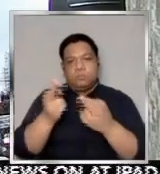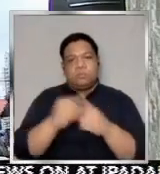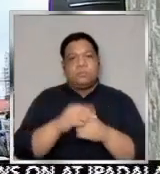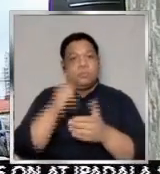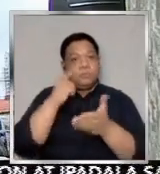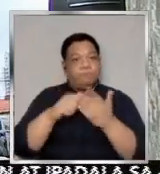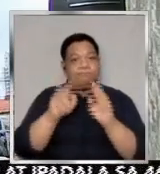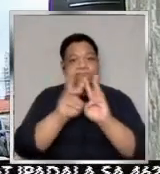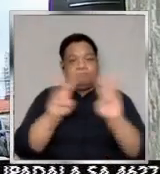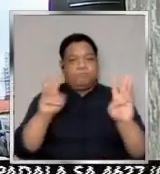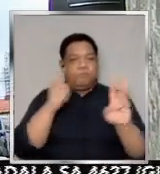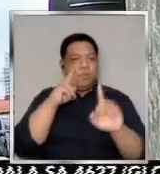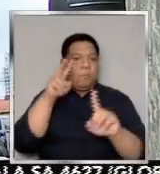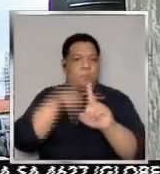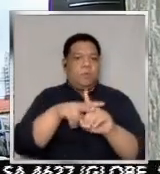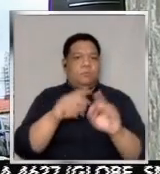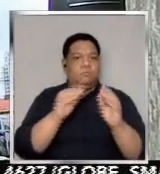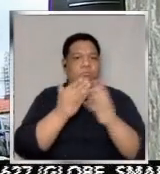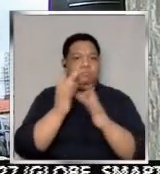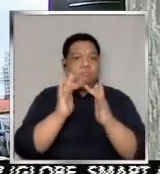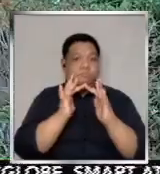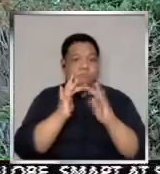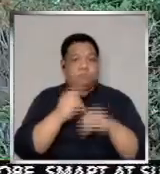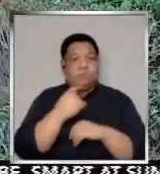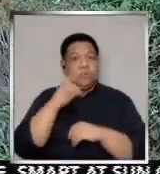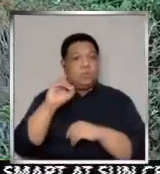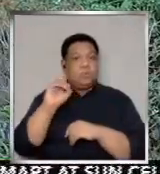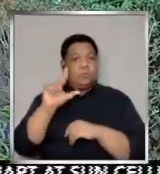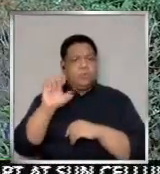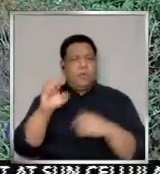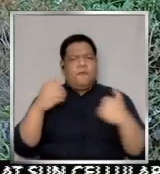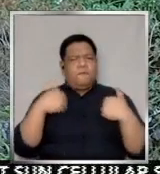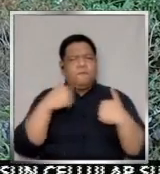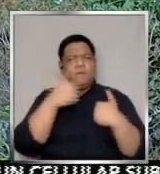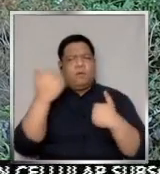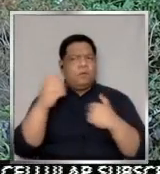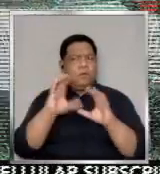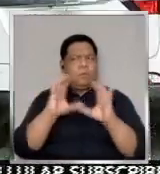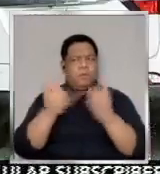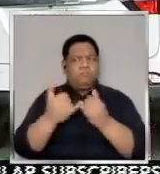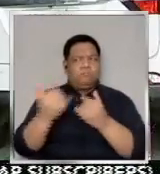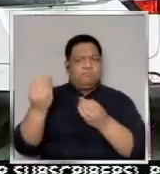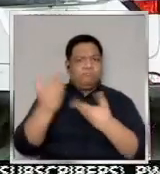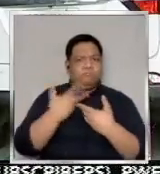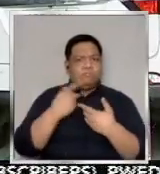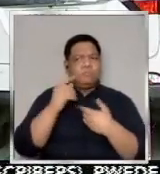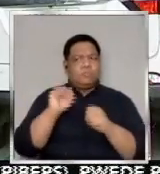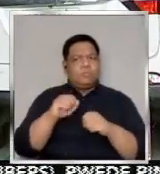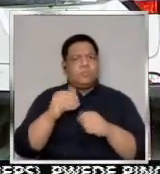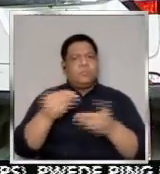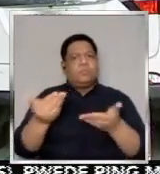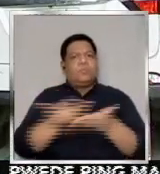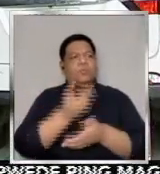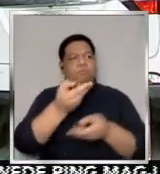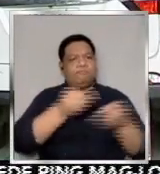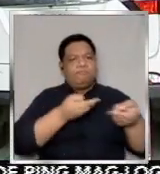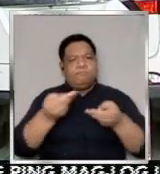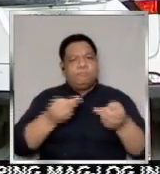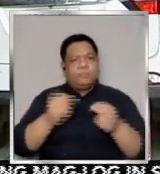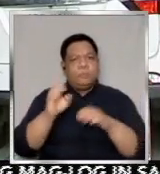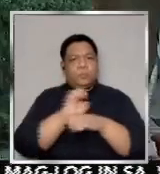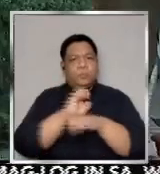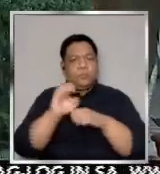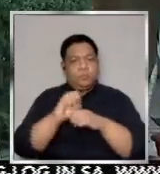online. Ayon sa DOLE, may ilang kumpanya pa raw na nakikipag-ugnayan na sa kanila para sa muling pag-hire ng mga empleyado. Pero idinadaan lang daw muna